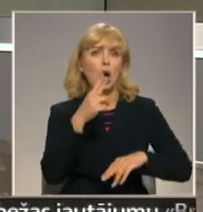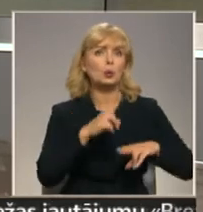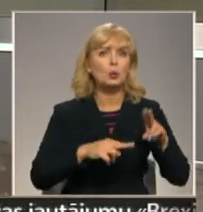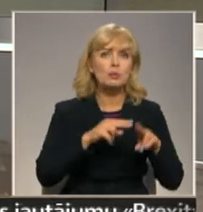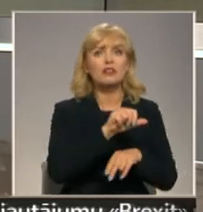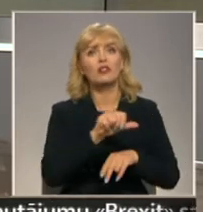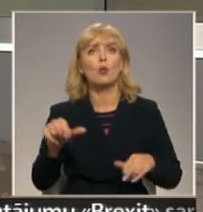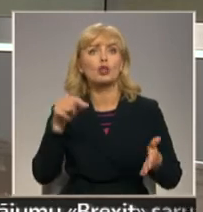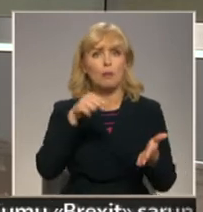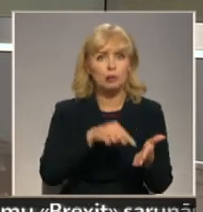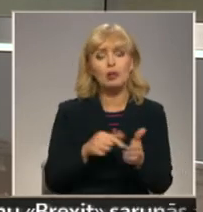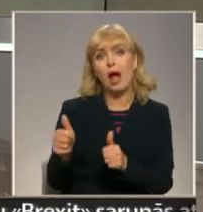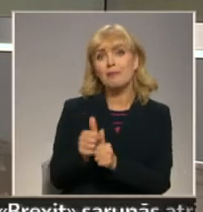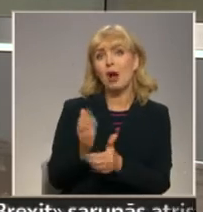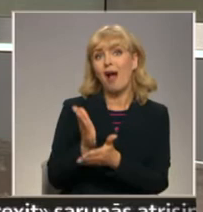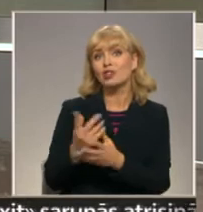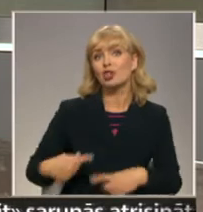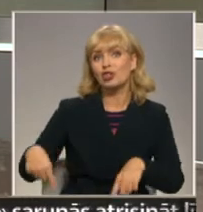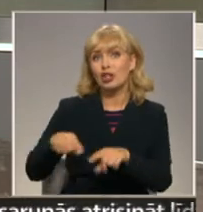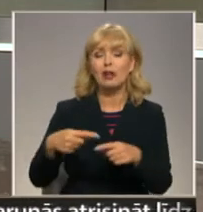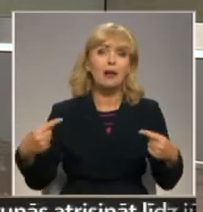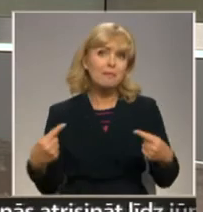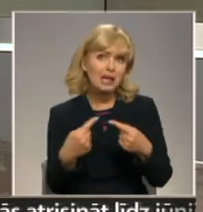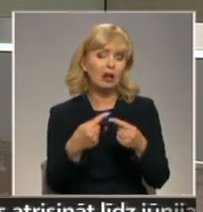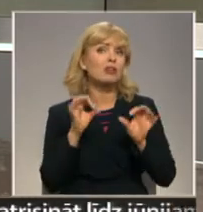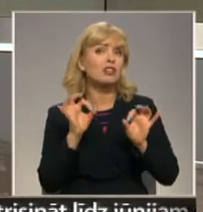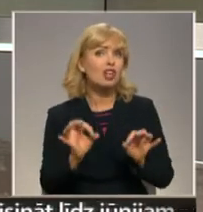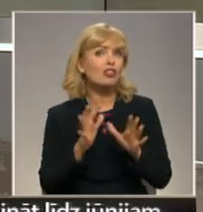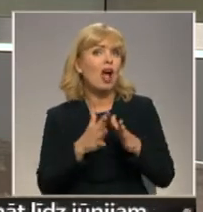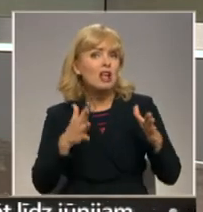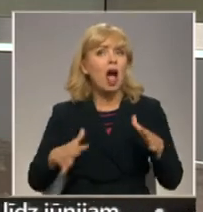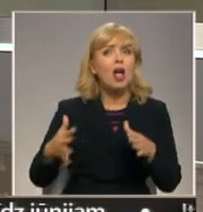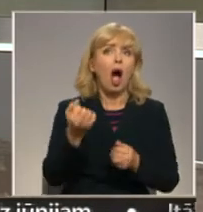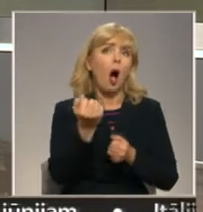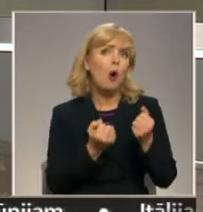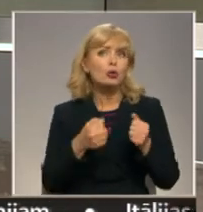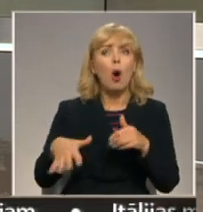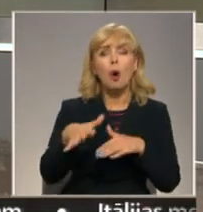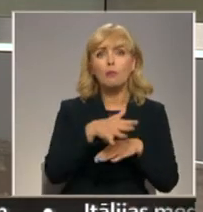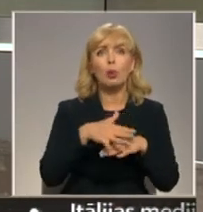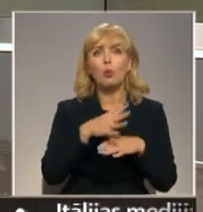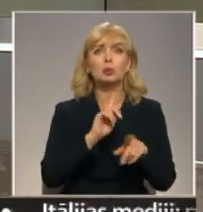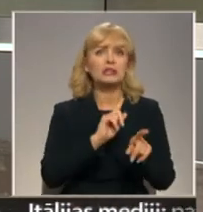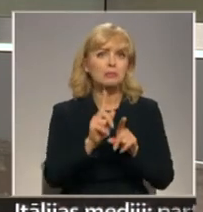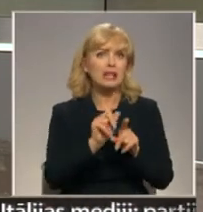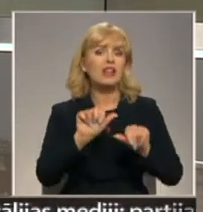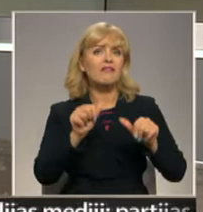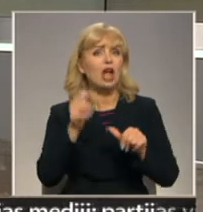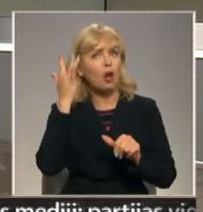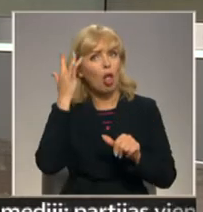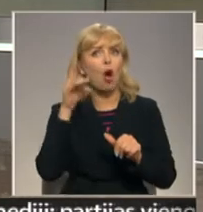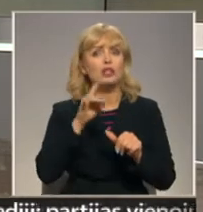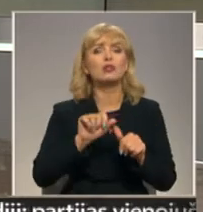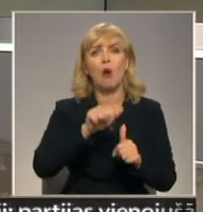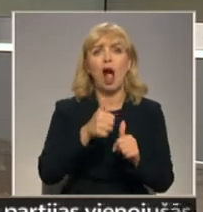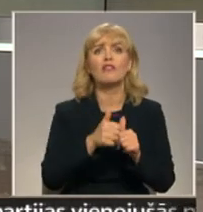veidot loģistikas centru pierobežas uzņēmējdarbības veicināšanai. Pagājušās nedēļas nogalē uz pierobežu devās valdības vadītājs